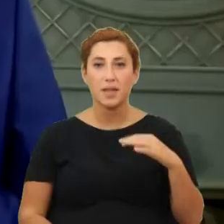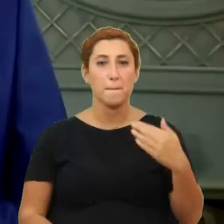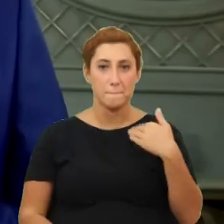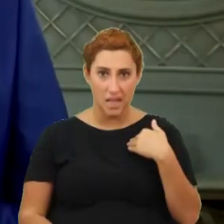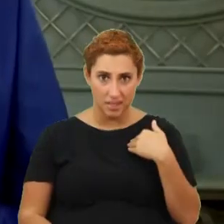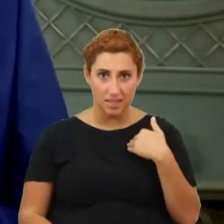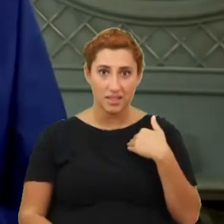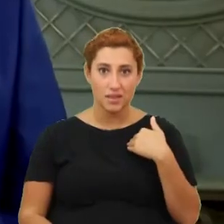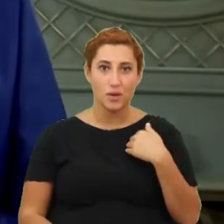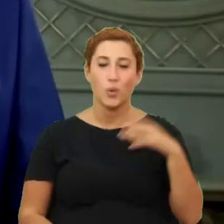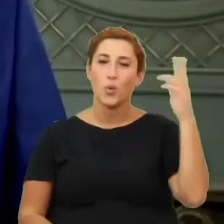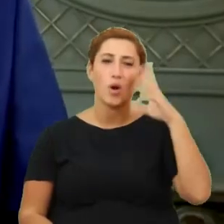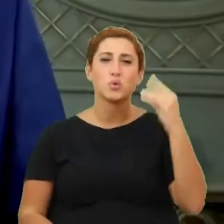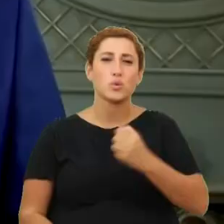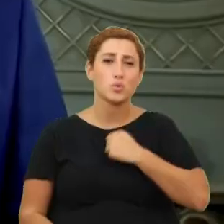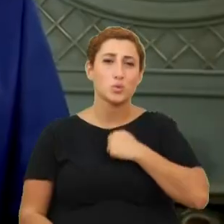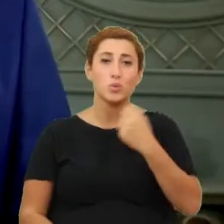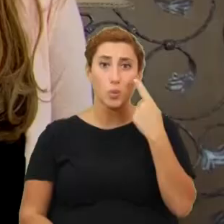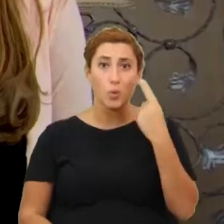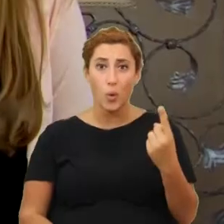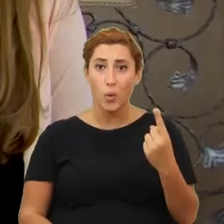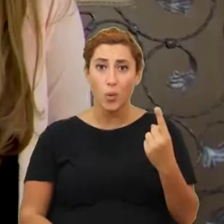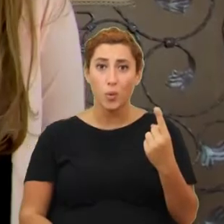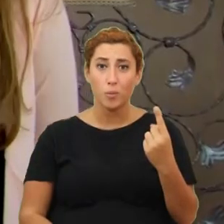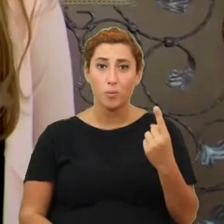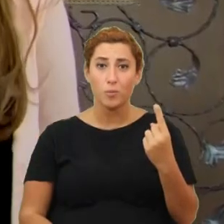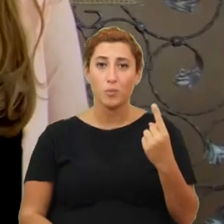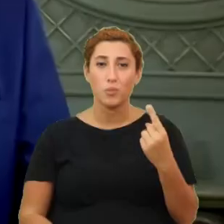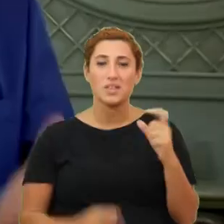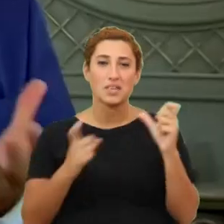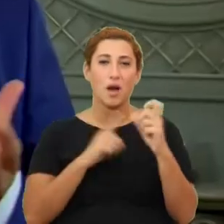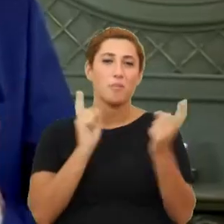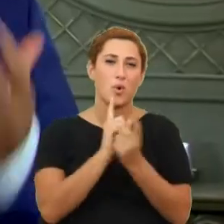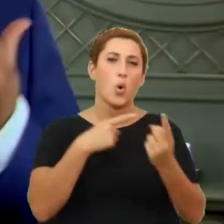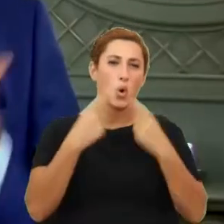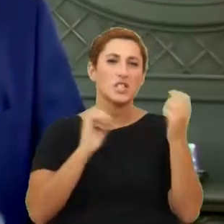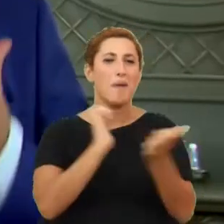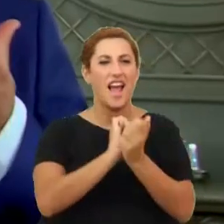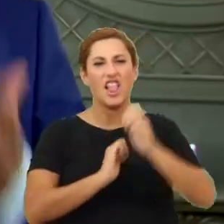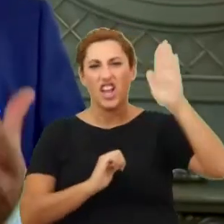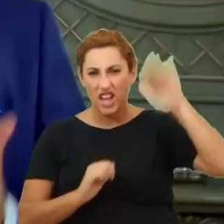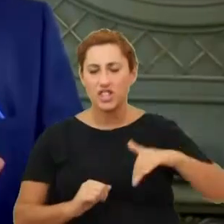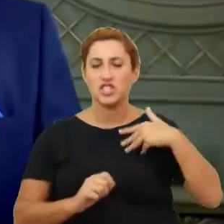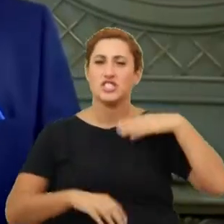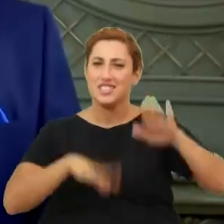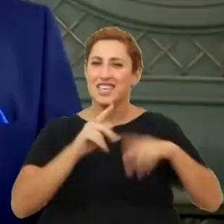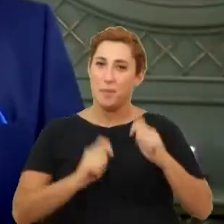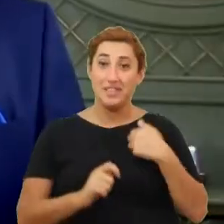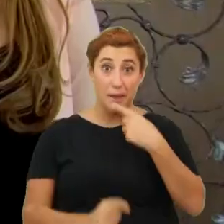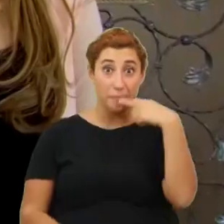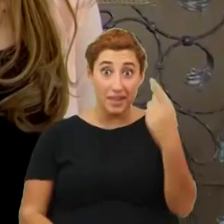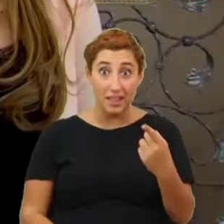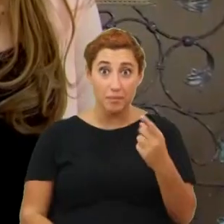ben rüyamın çok üzüldüğünü görüp Sarp'la konuşacağım, ailesini getirmeye ikna edeceğim demiştim